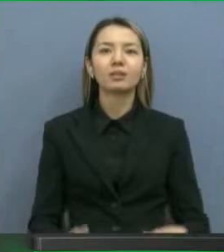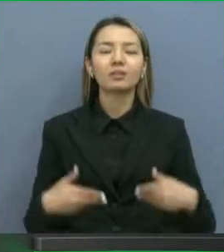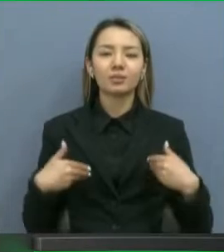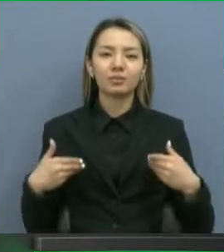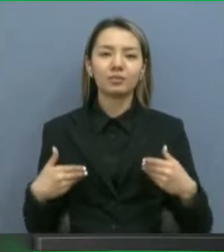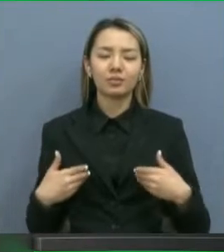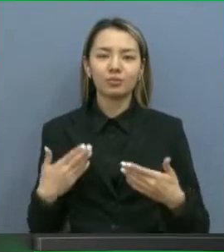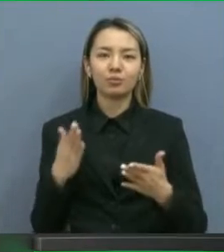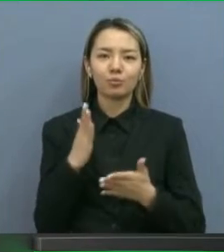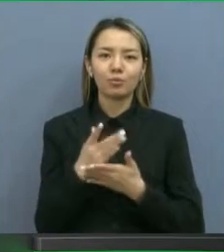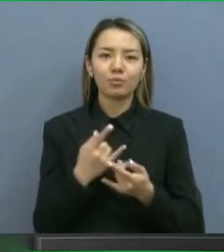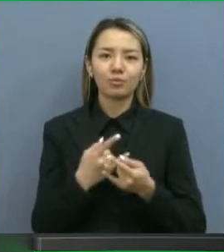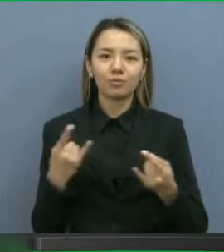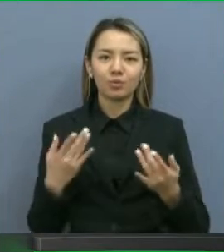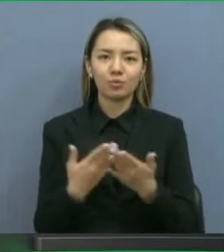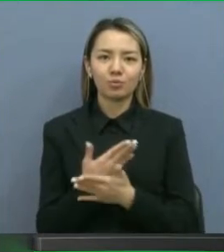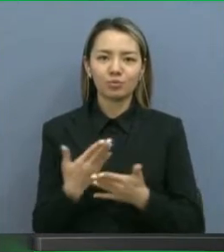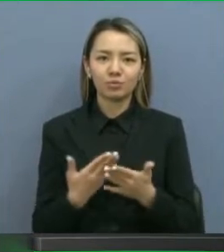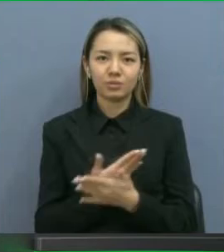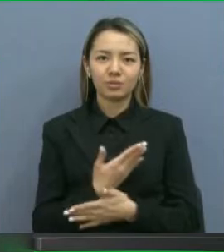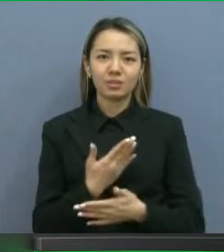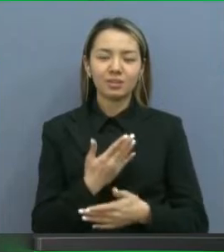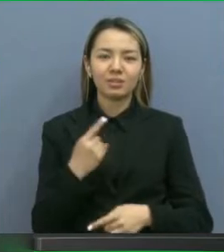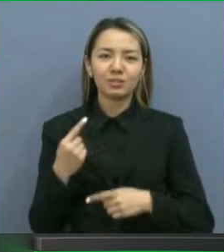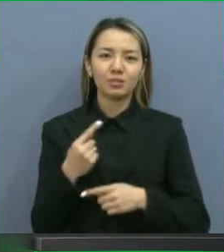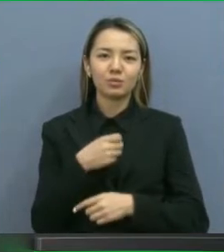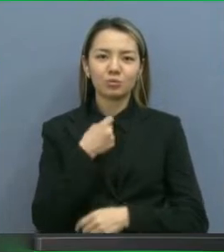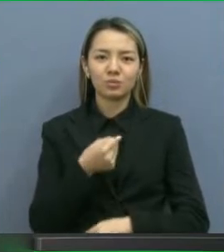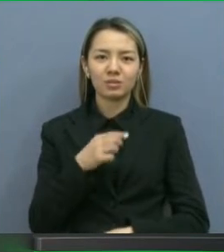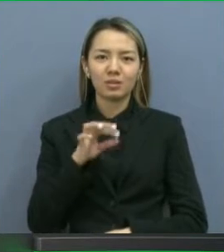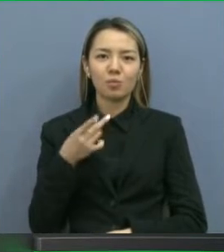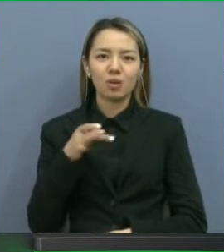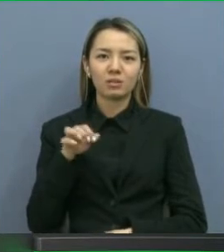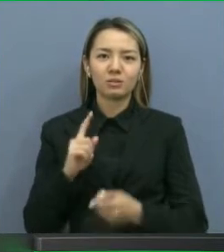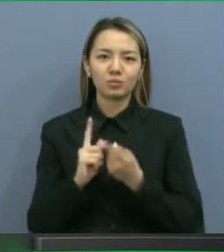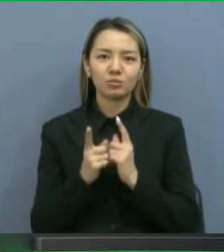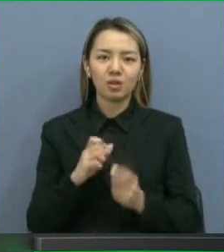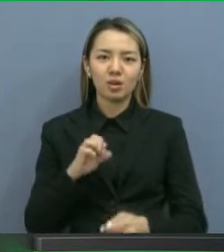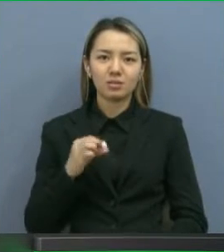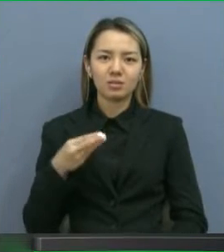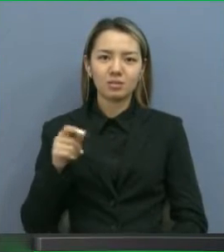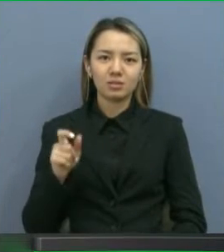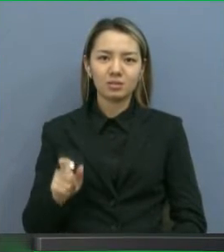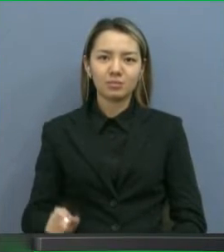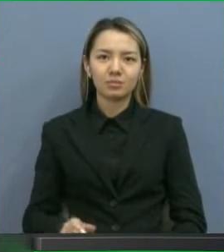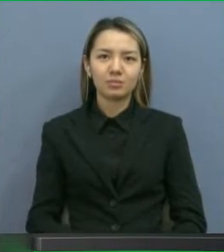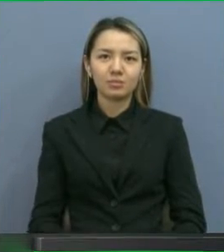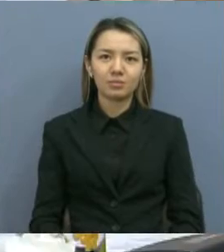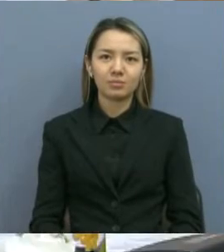Кеш жарық тікелей эфирде Көкше ақпарат студияда мен Балауса Жақсыбай, сурдодармада Сем Жомартқызы. Алдымен